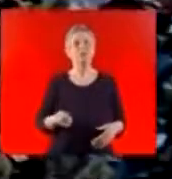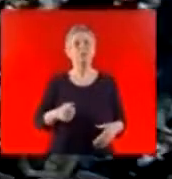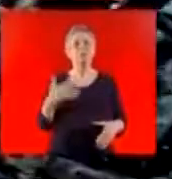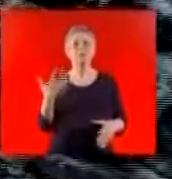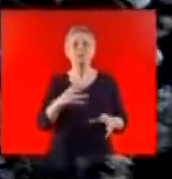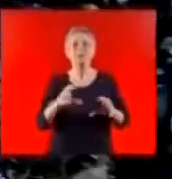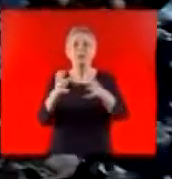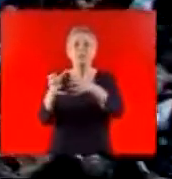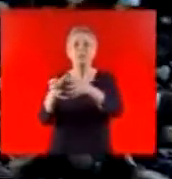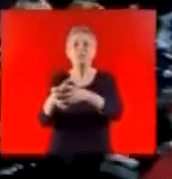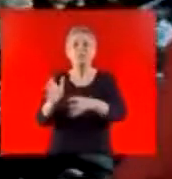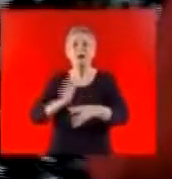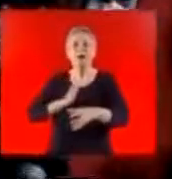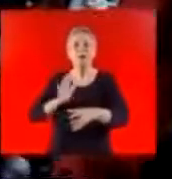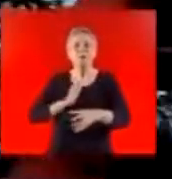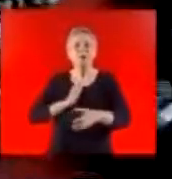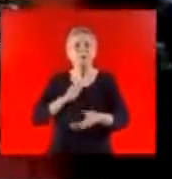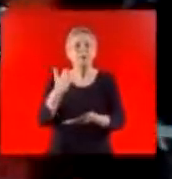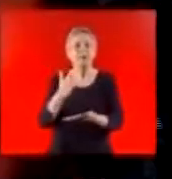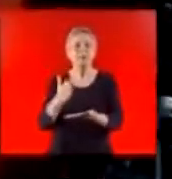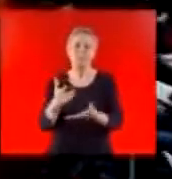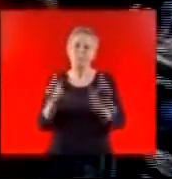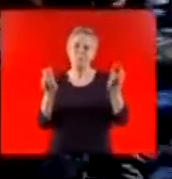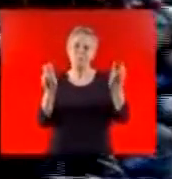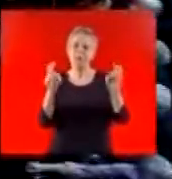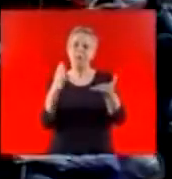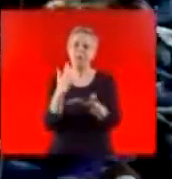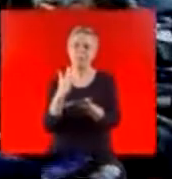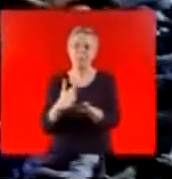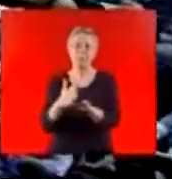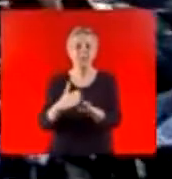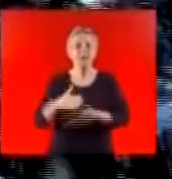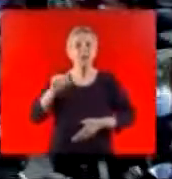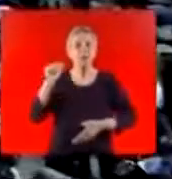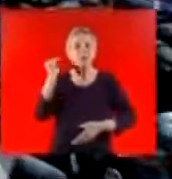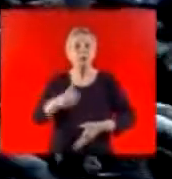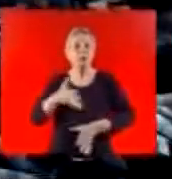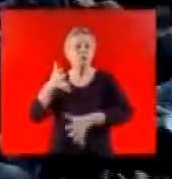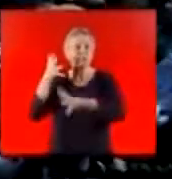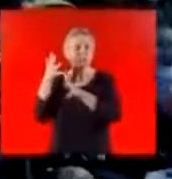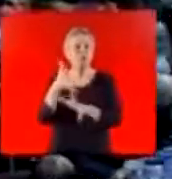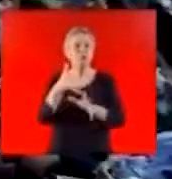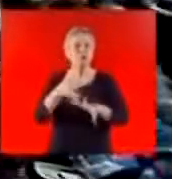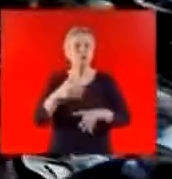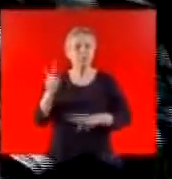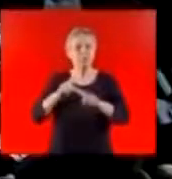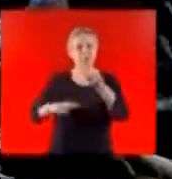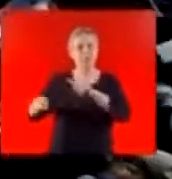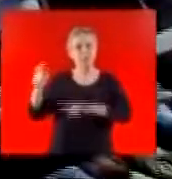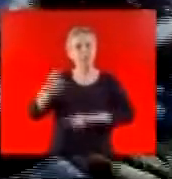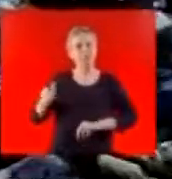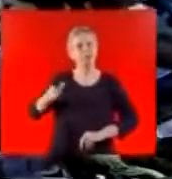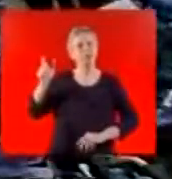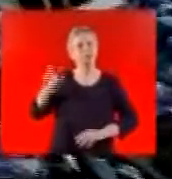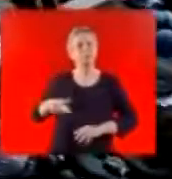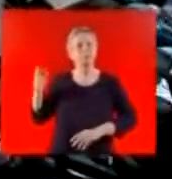δρυμία κριτική στην κυβέρνηση του κυρίου Μητσοτάκη. Μιλά για καταστροφική τριετία και προσθέτει ότι τα αποτελέσματα της πολιτικής του έχουν